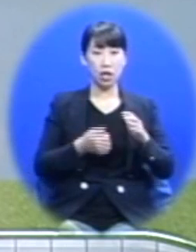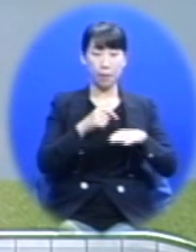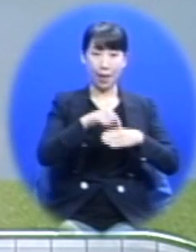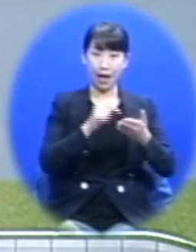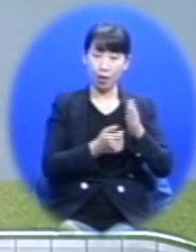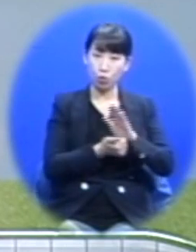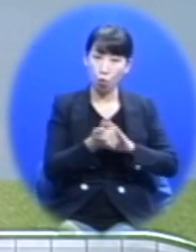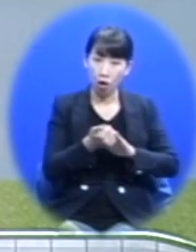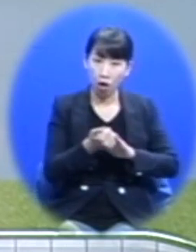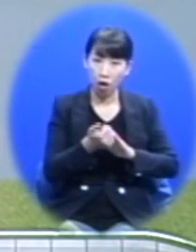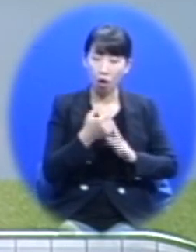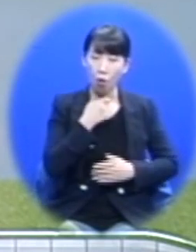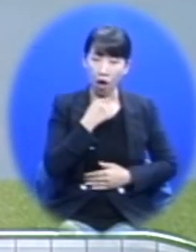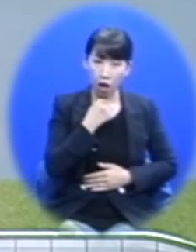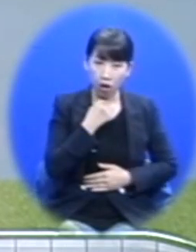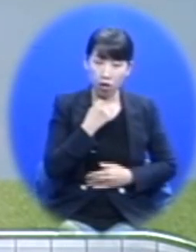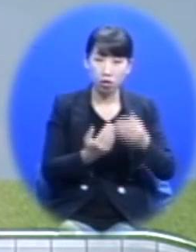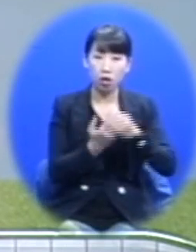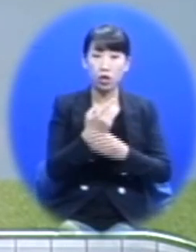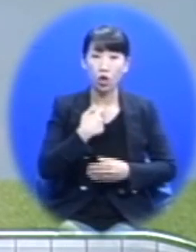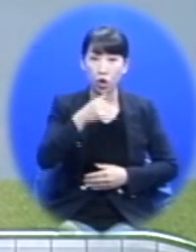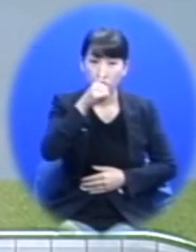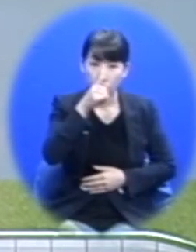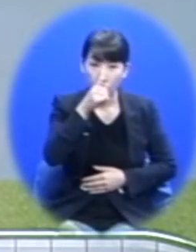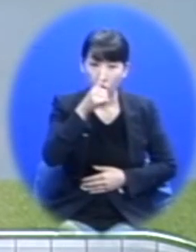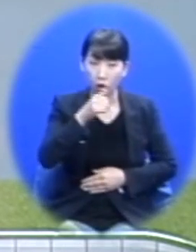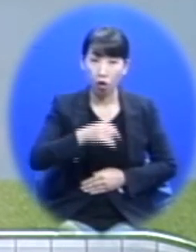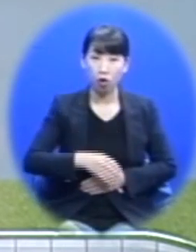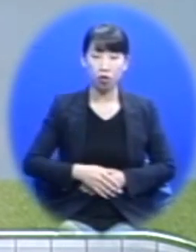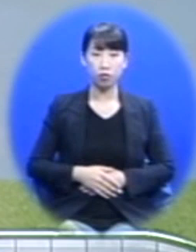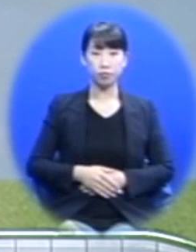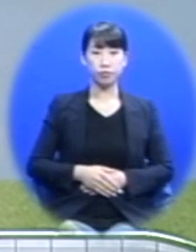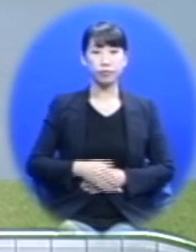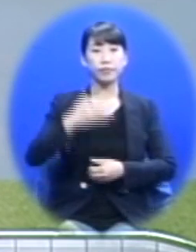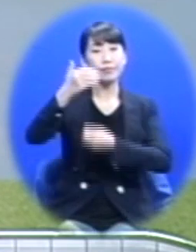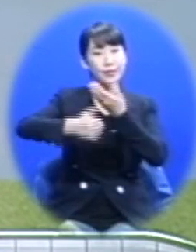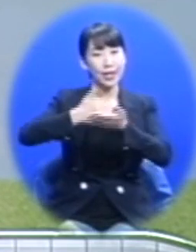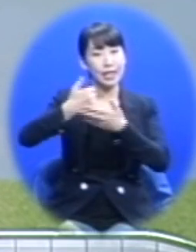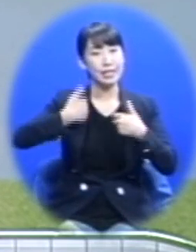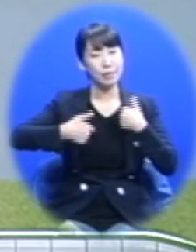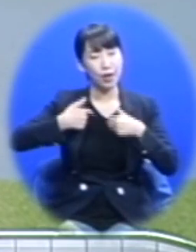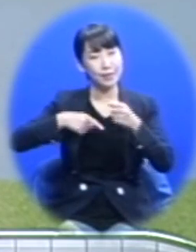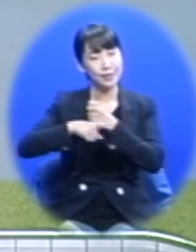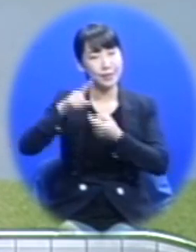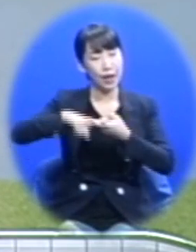조금이라도 생긴 적 없었습니까? 하나님이 기뻐하는 뜻대로